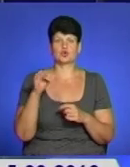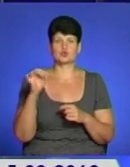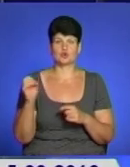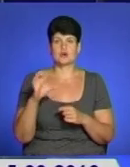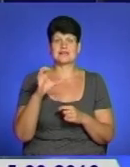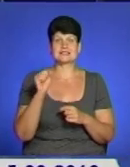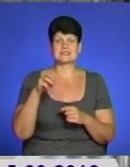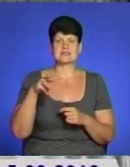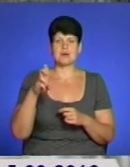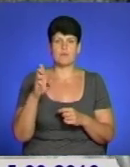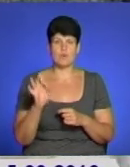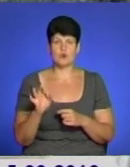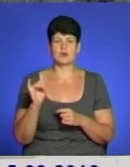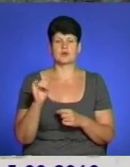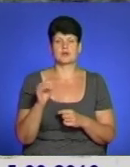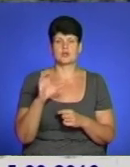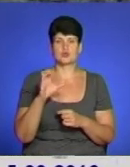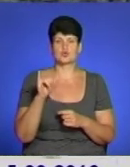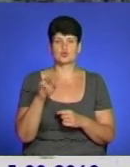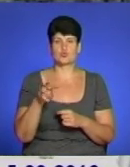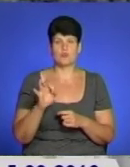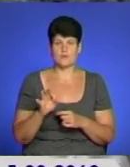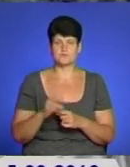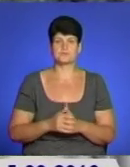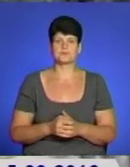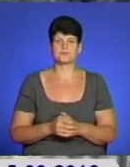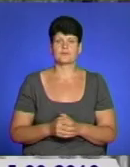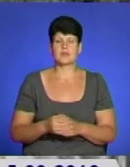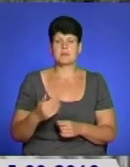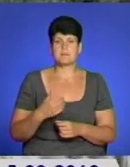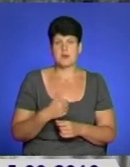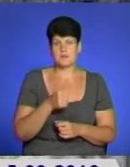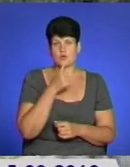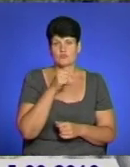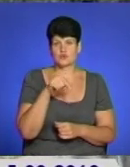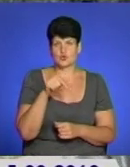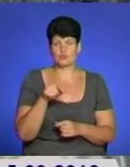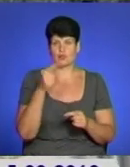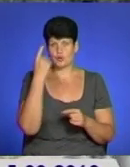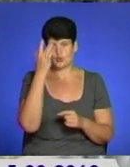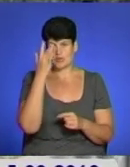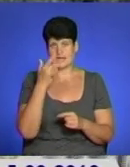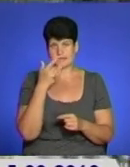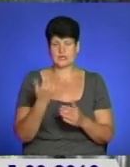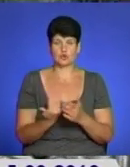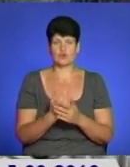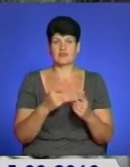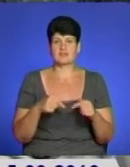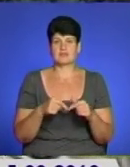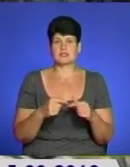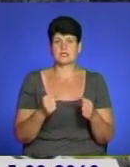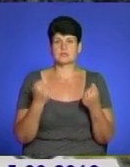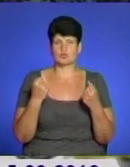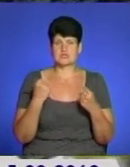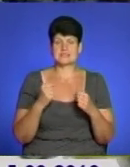сумо. Ми випробували цього літа новий вид спорту. Це пляжна боротьба,